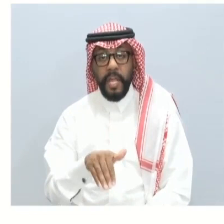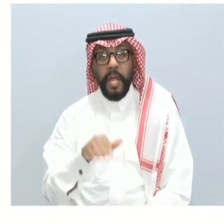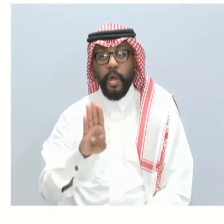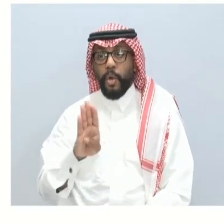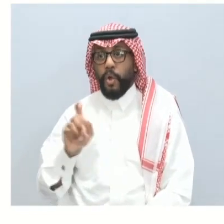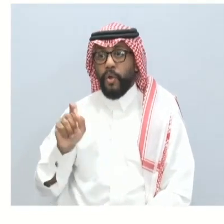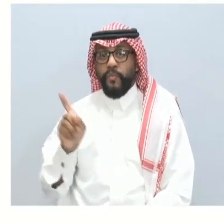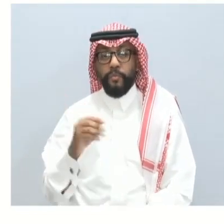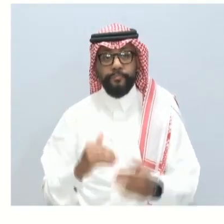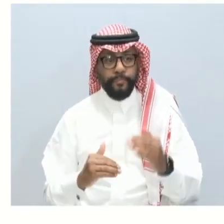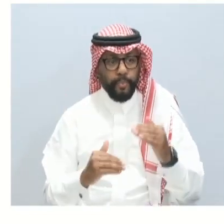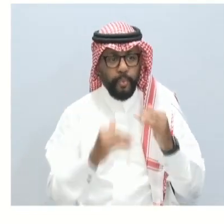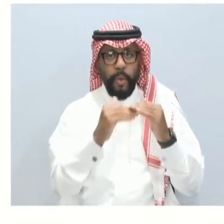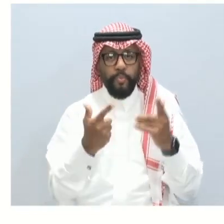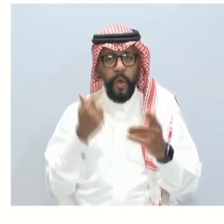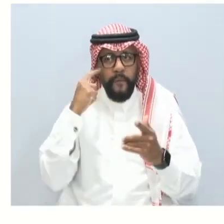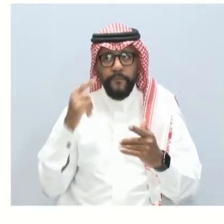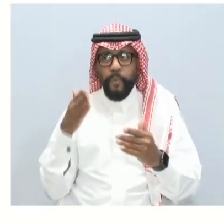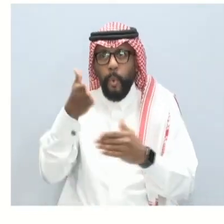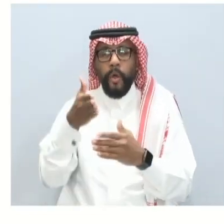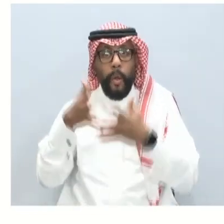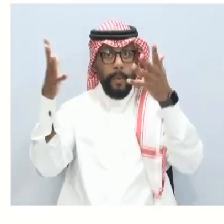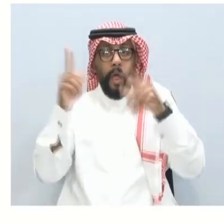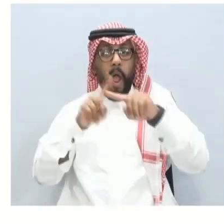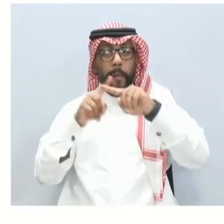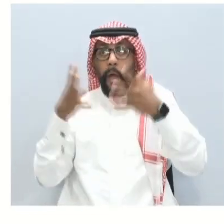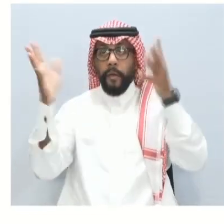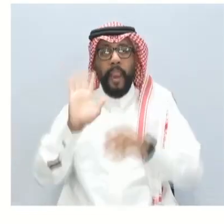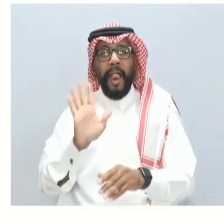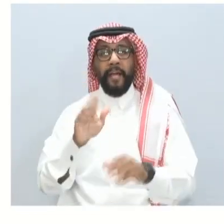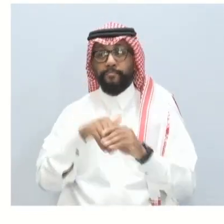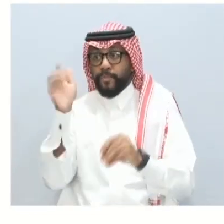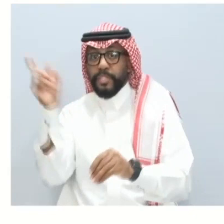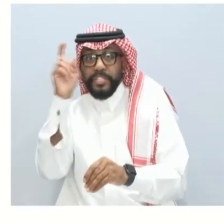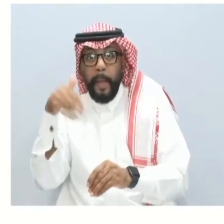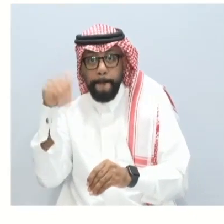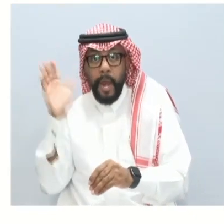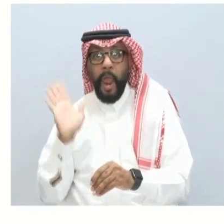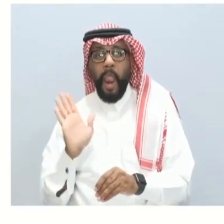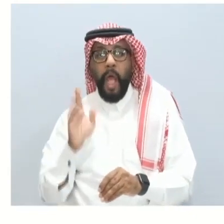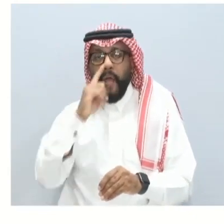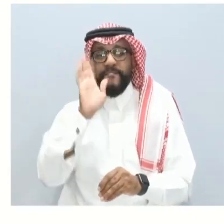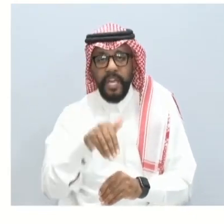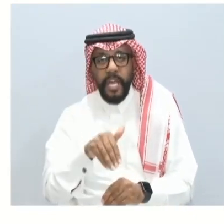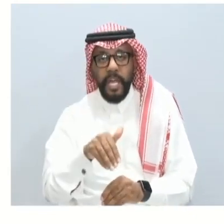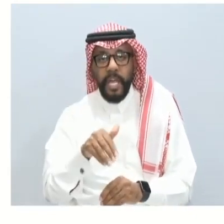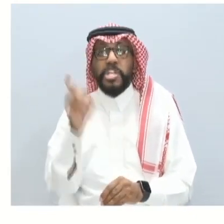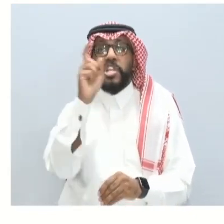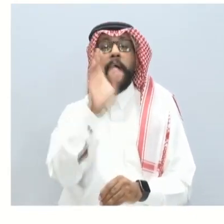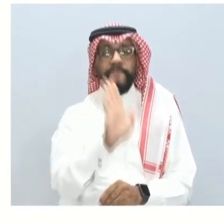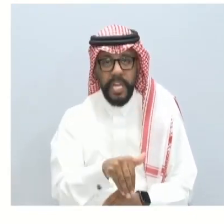لم تصل الى ان اخرجت صاحب هذا الفعل من مله الاسلام من مله الاسلام مثل